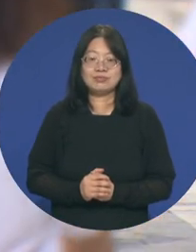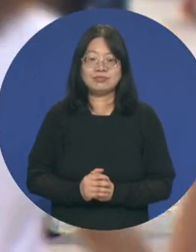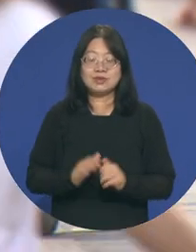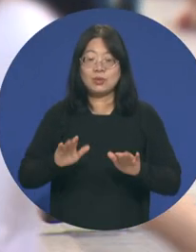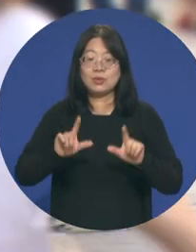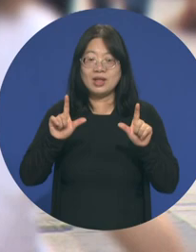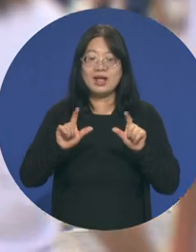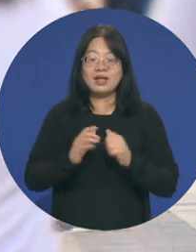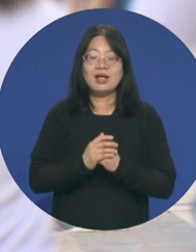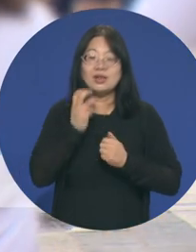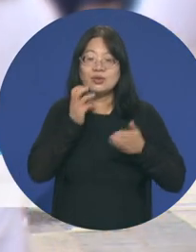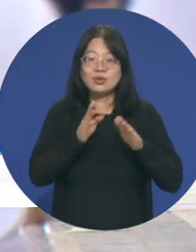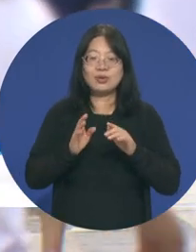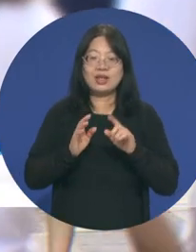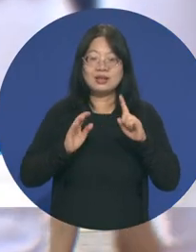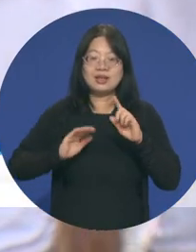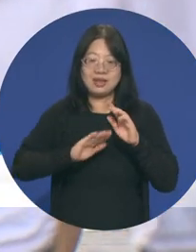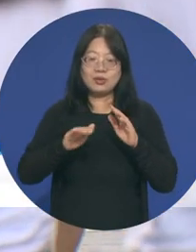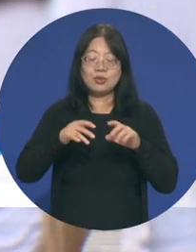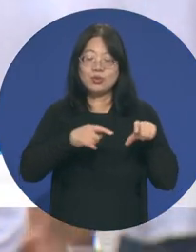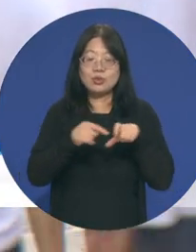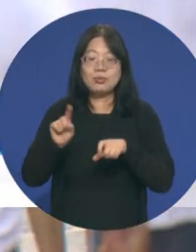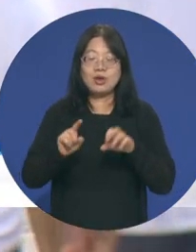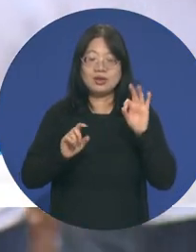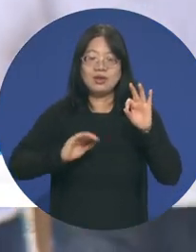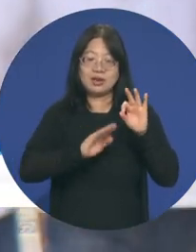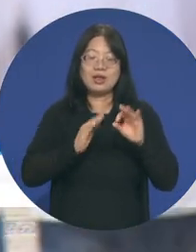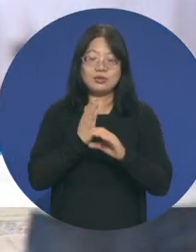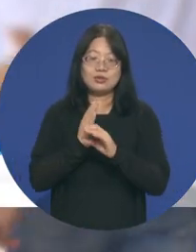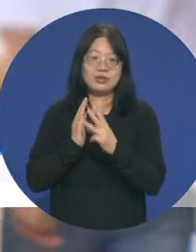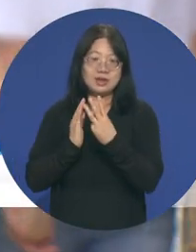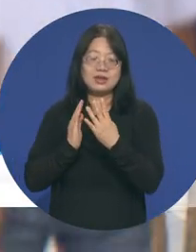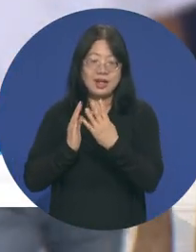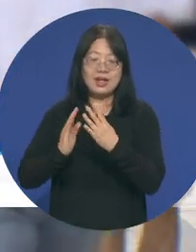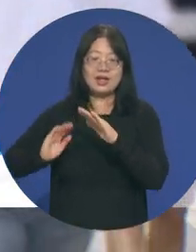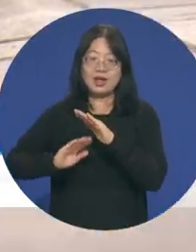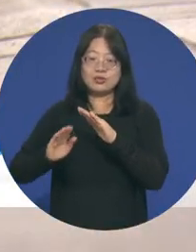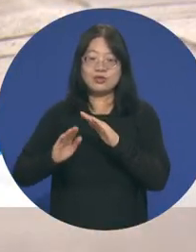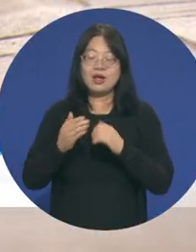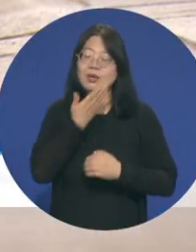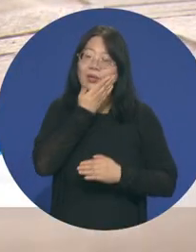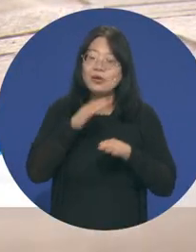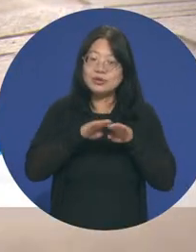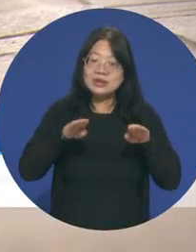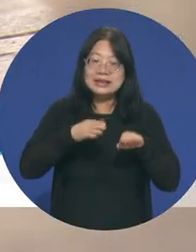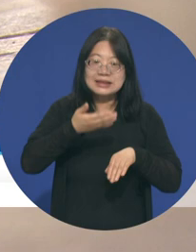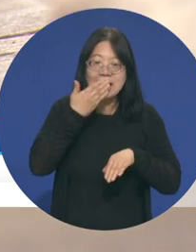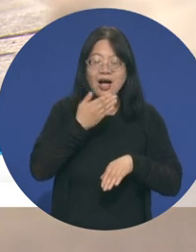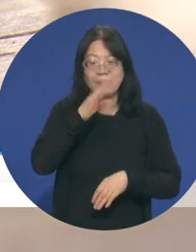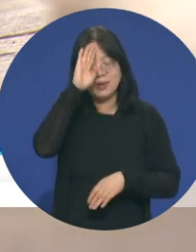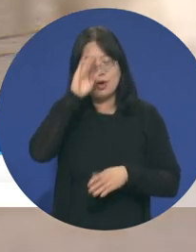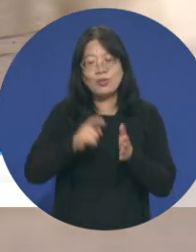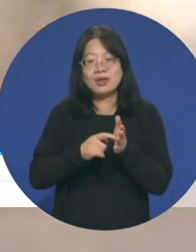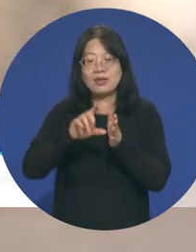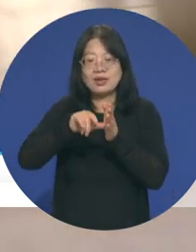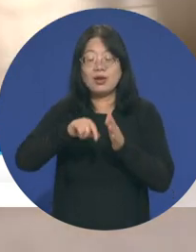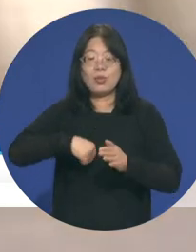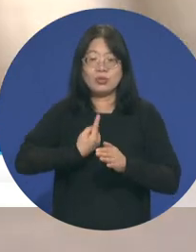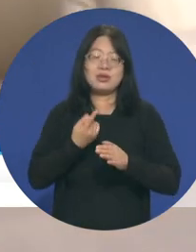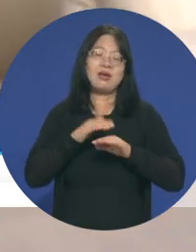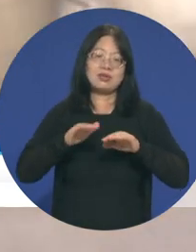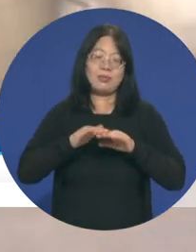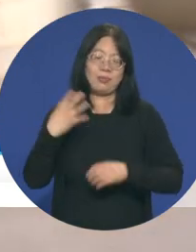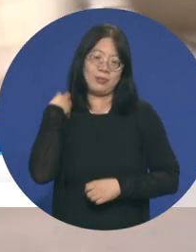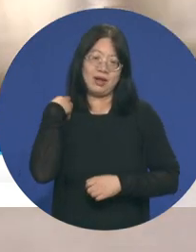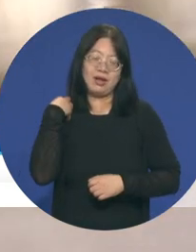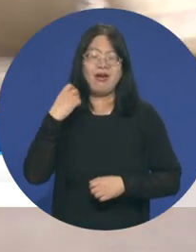올해 경기도 1인 가구 통계에 따르면 10가구 중 4가구가 균형 잡힌 식사와 아프거나 위급할 때 혼자서 대처하는